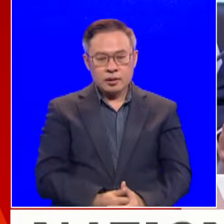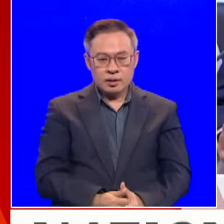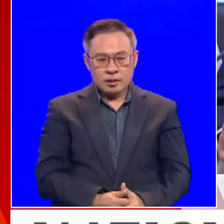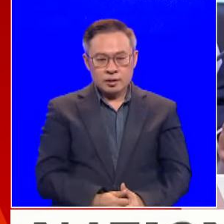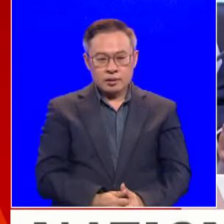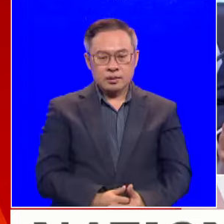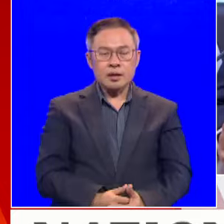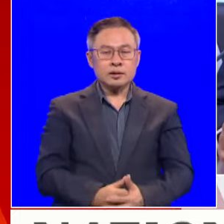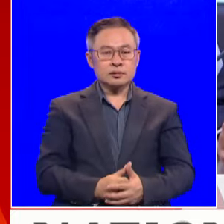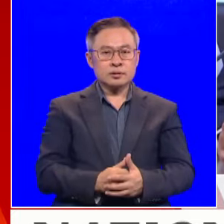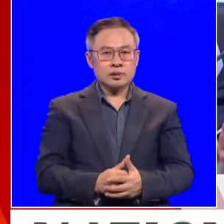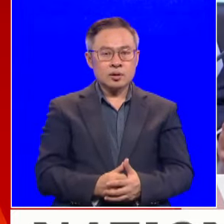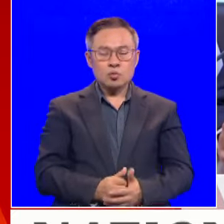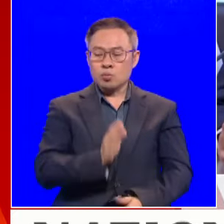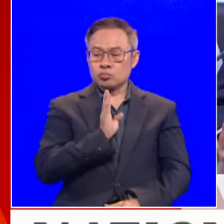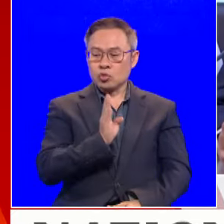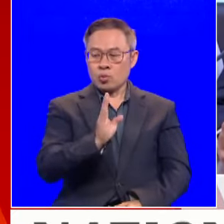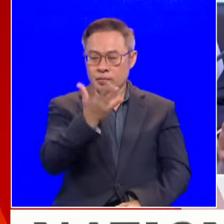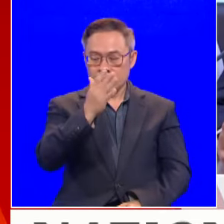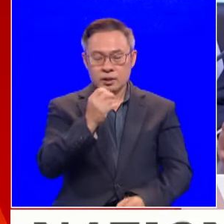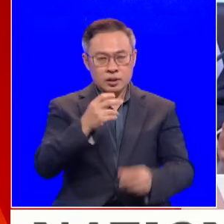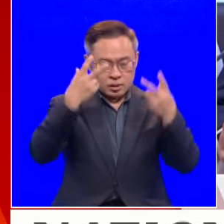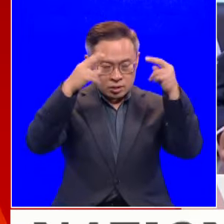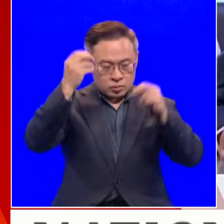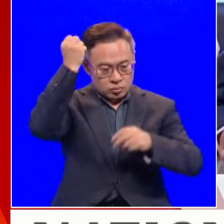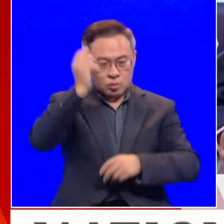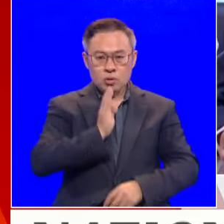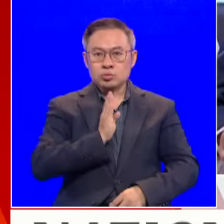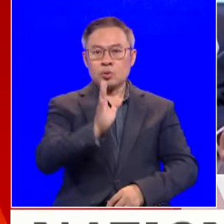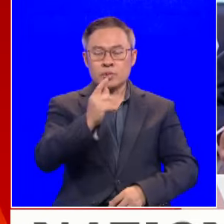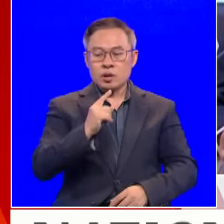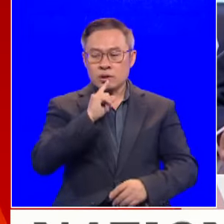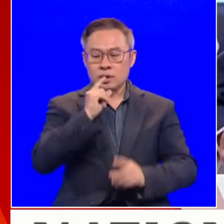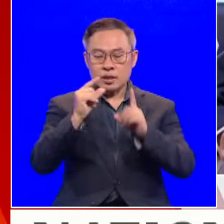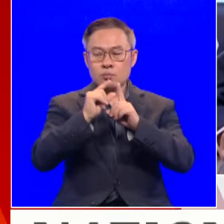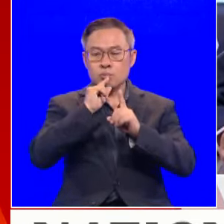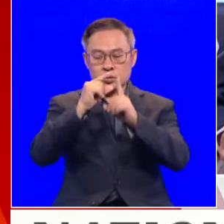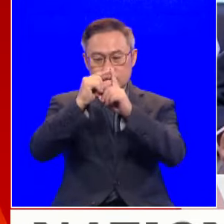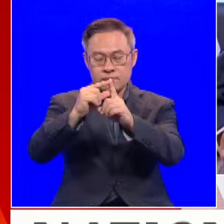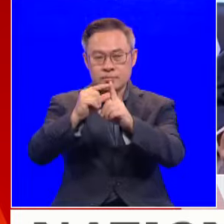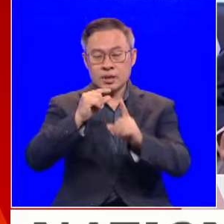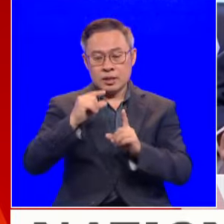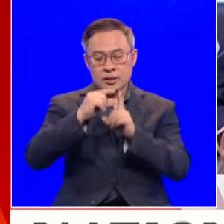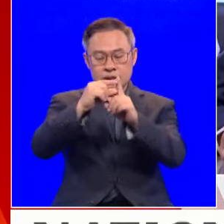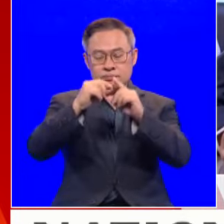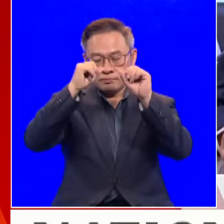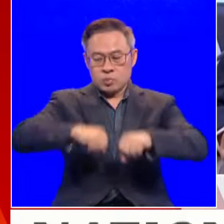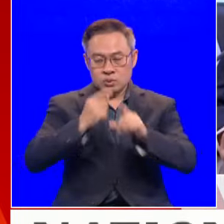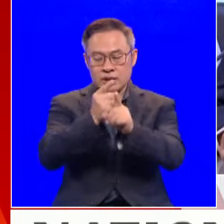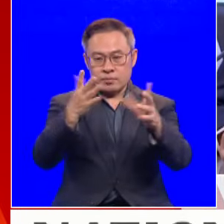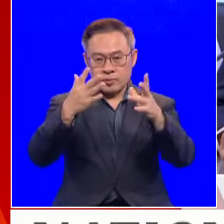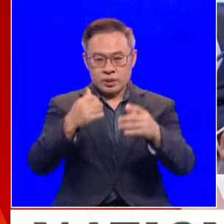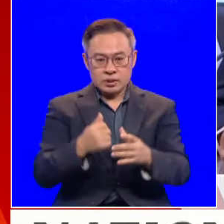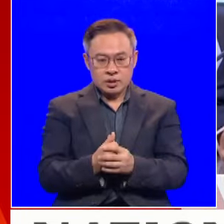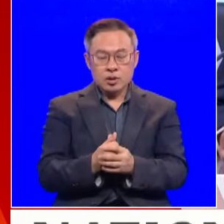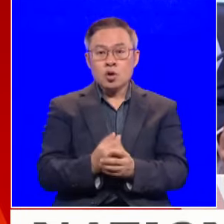ขาดความซื่อสัตย์สุจริตเป็นที่ประจักษ์หรือเปล่าดังนั้นผมว่าความเป็นห่วงเนี่ยสื่อมวลชน